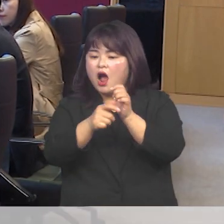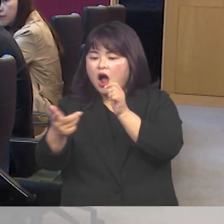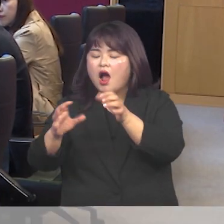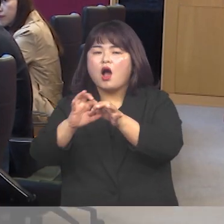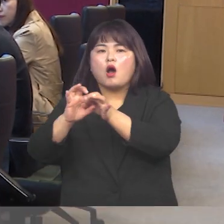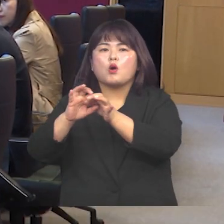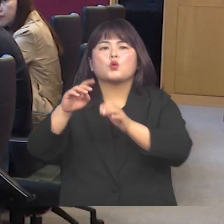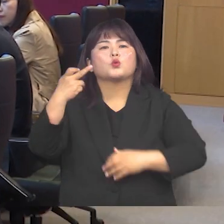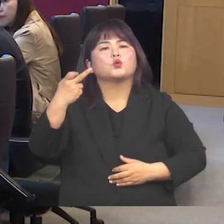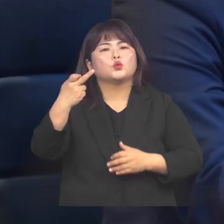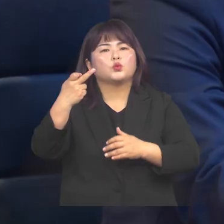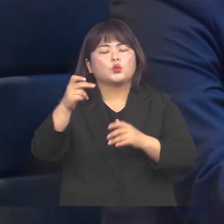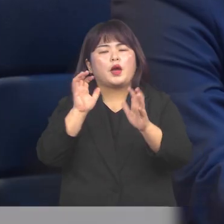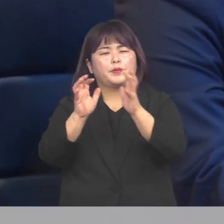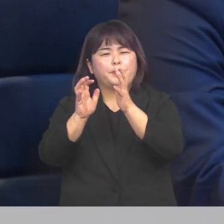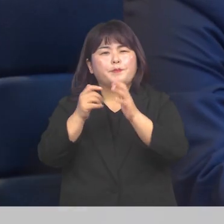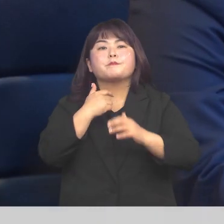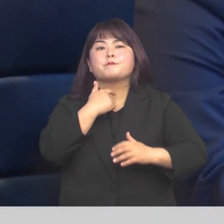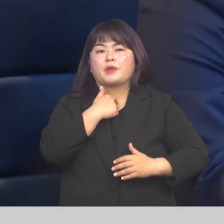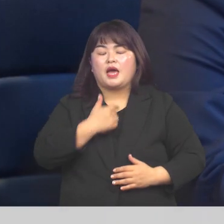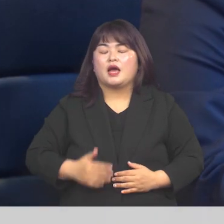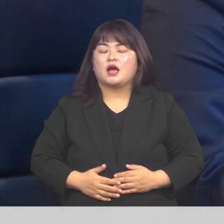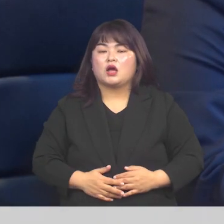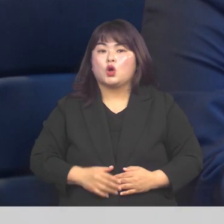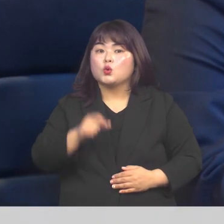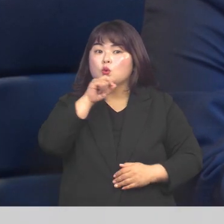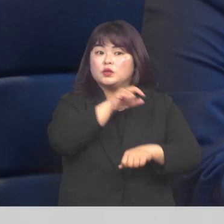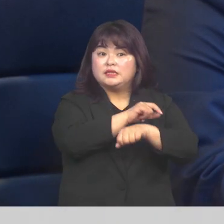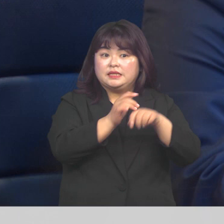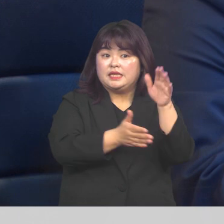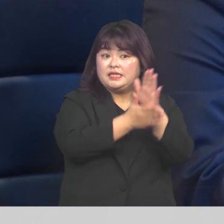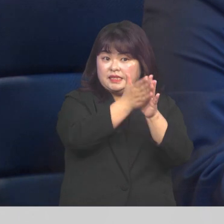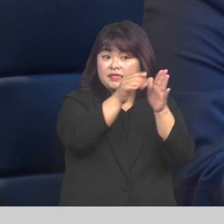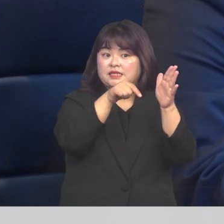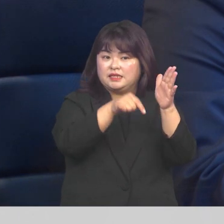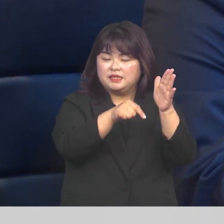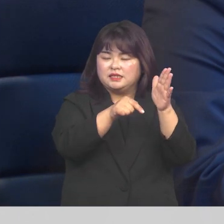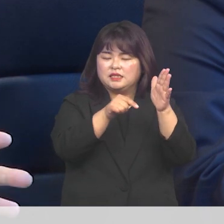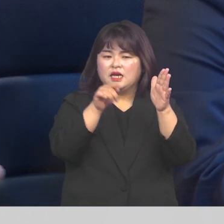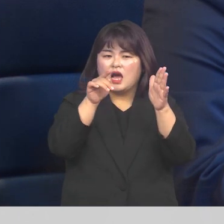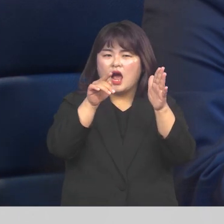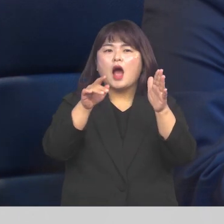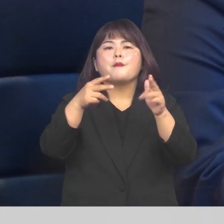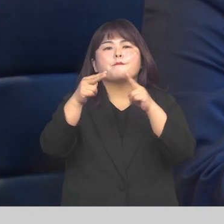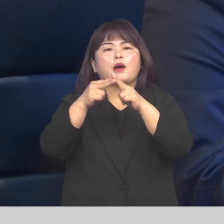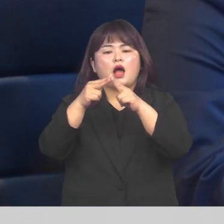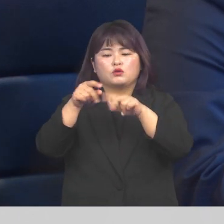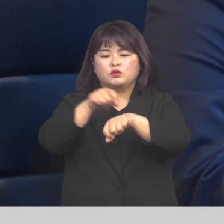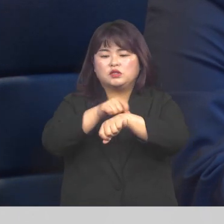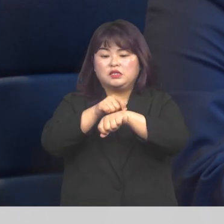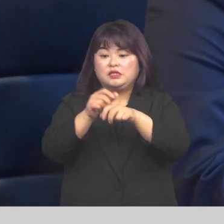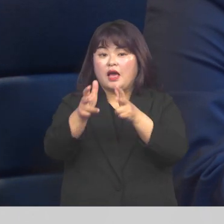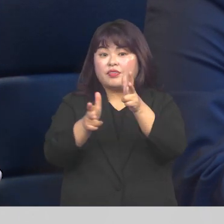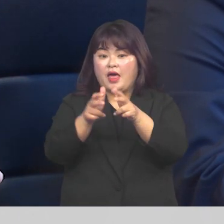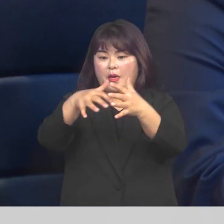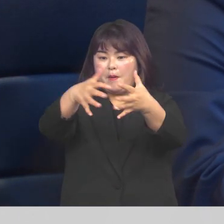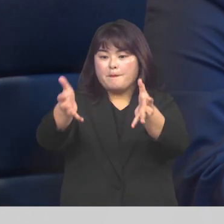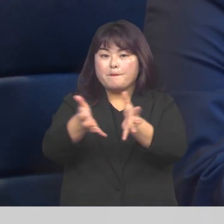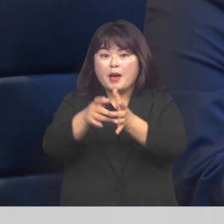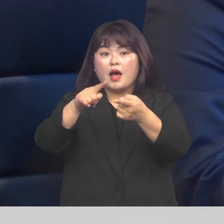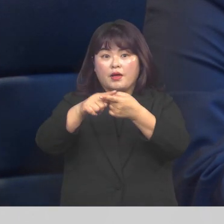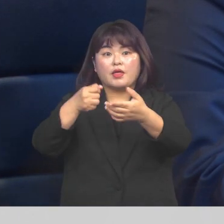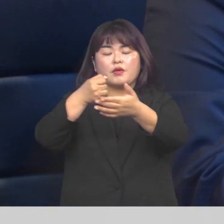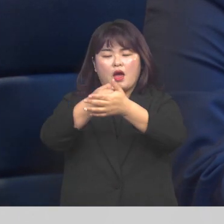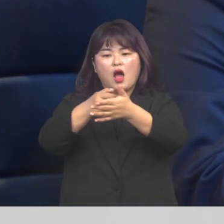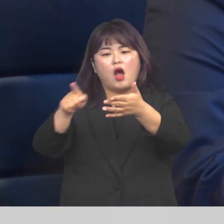방안을 논의했습니다. 또 용인시가 최근에 이제 반도체 특화단지로 지정을 받아서 저희도 이제 그런